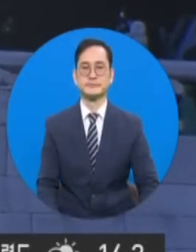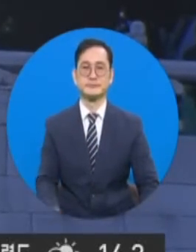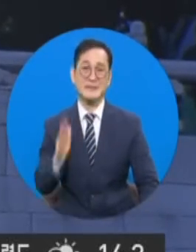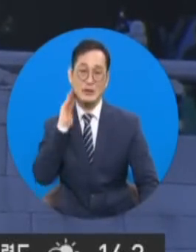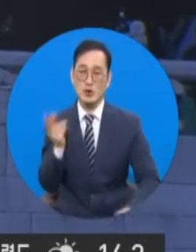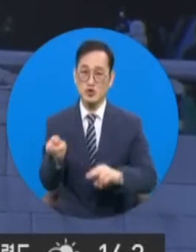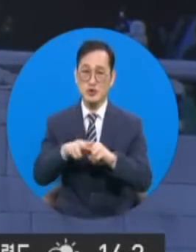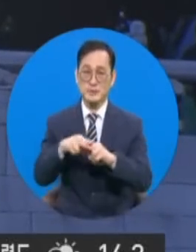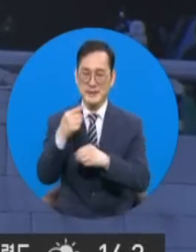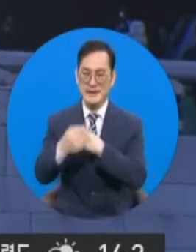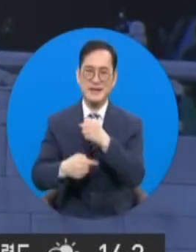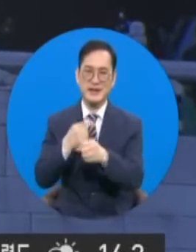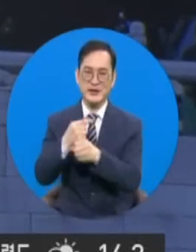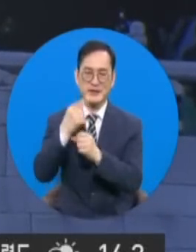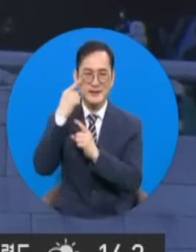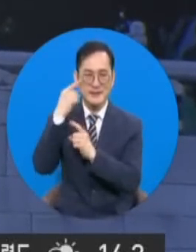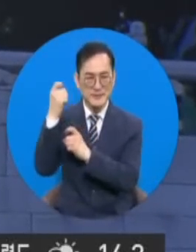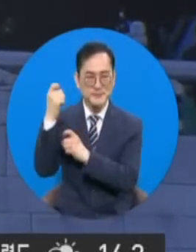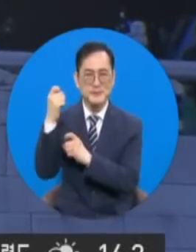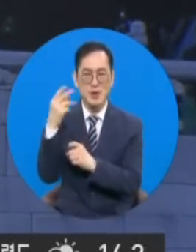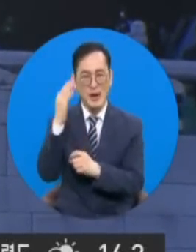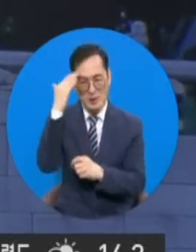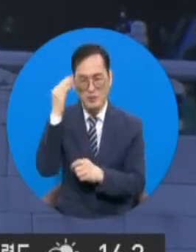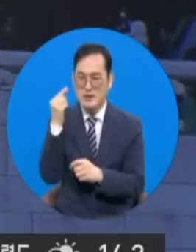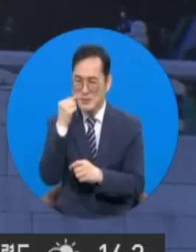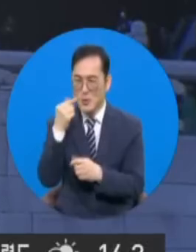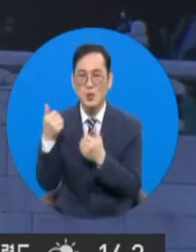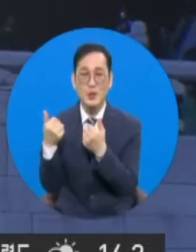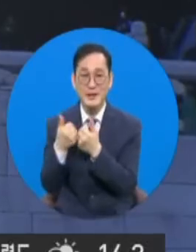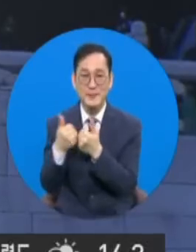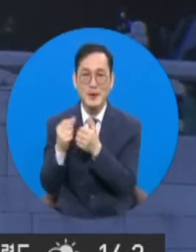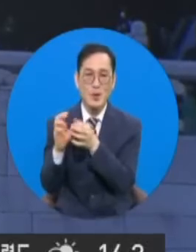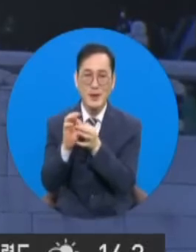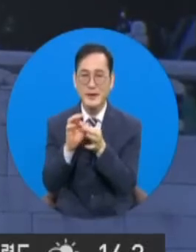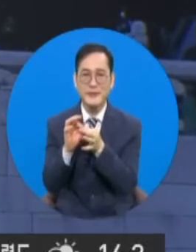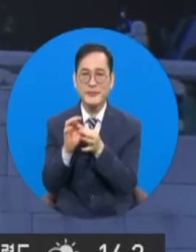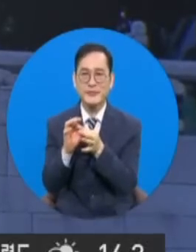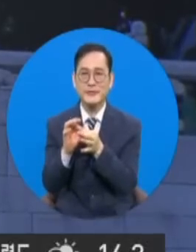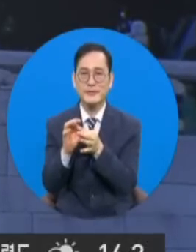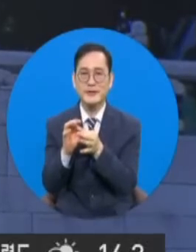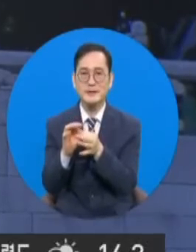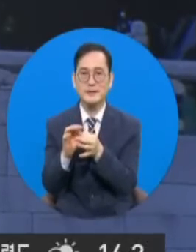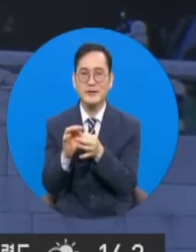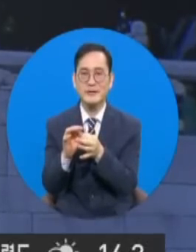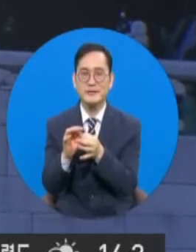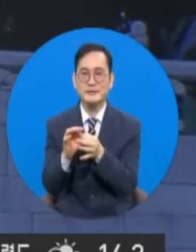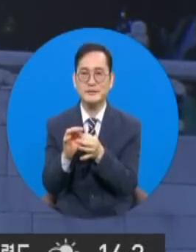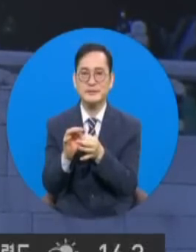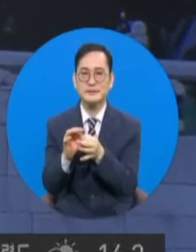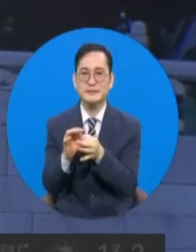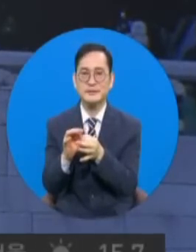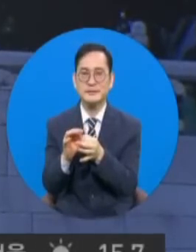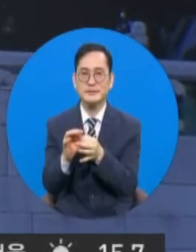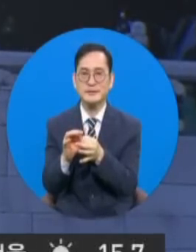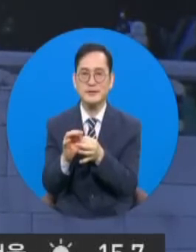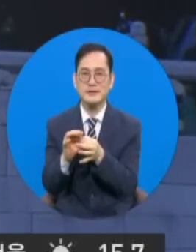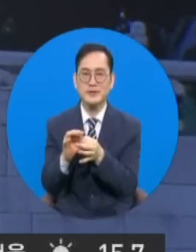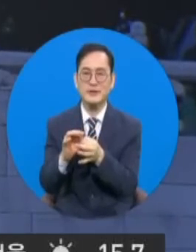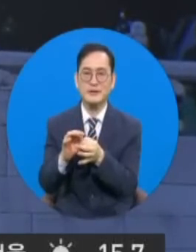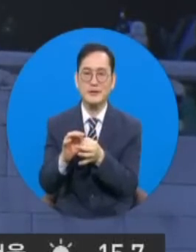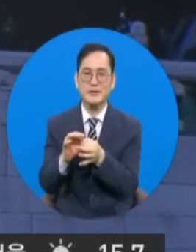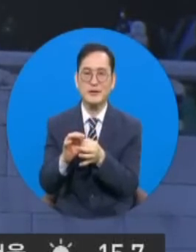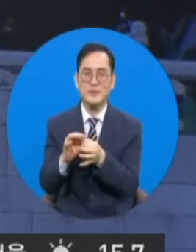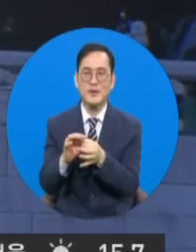취임 1주년 즈음 그리고 한일 정상회담에 대한 윤 대통령의 평가